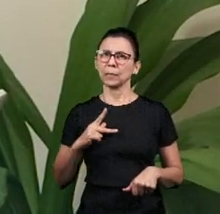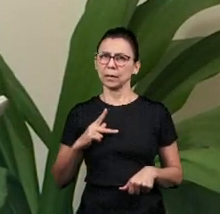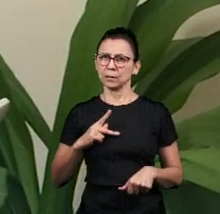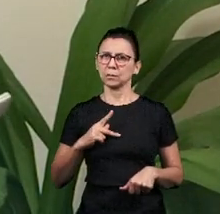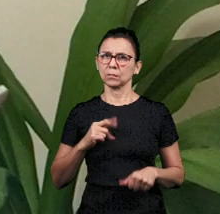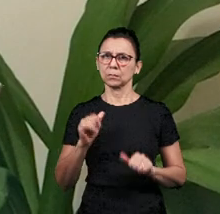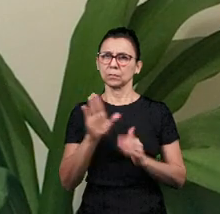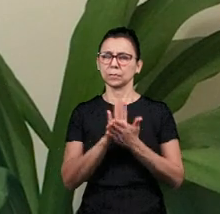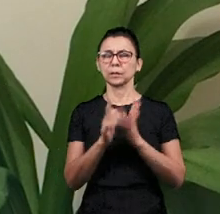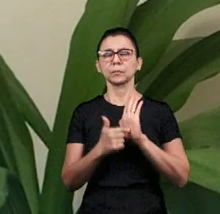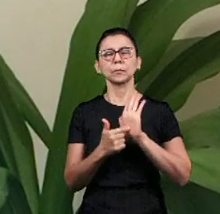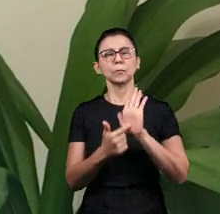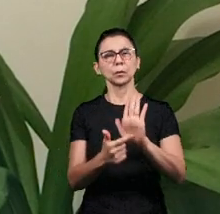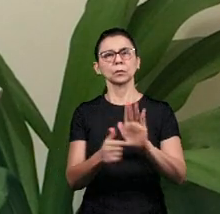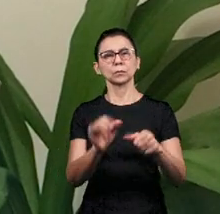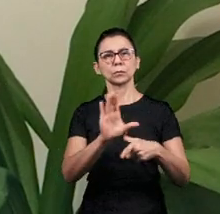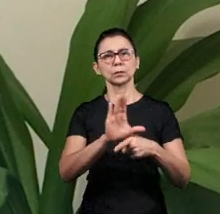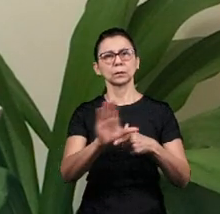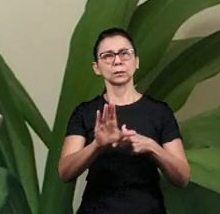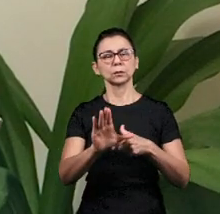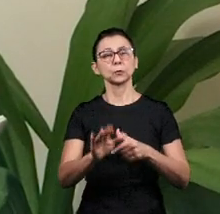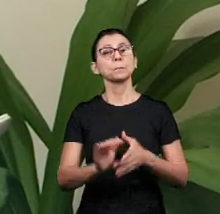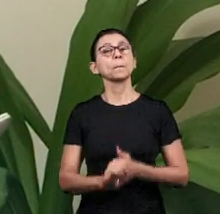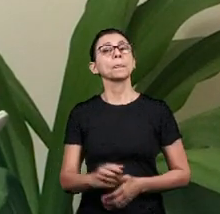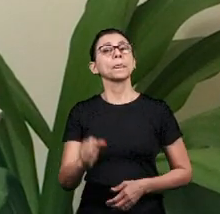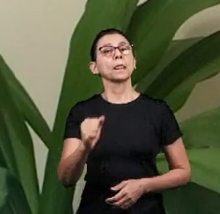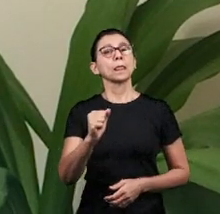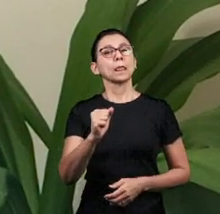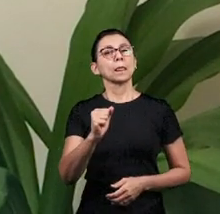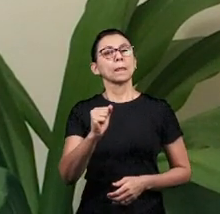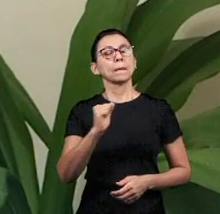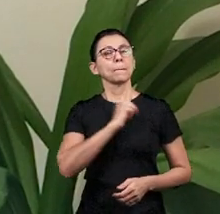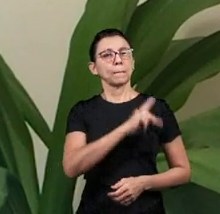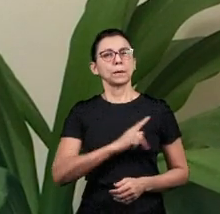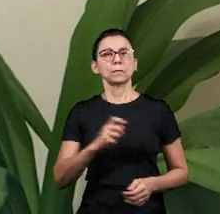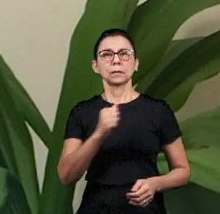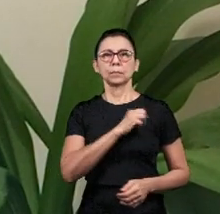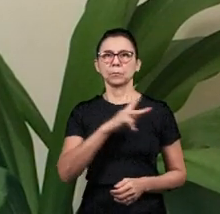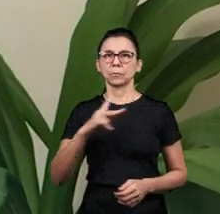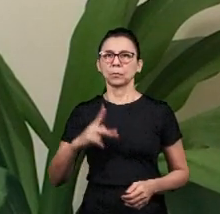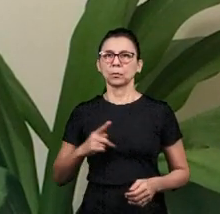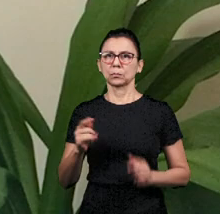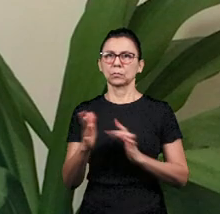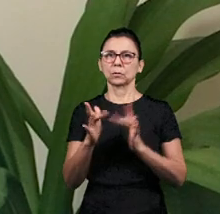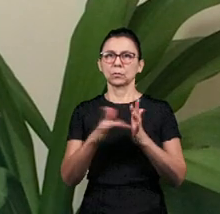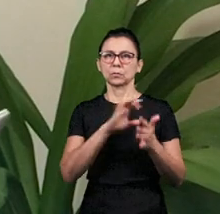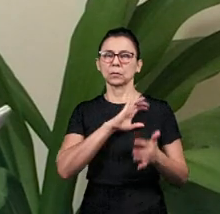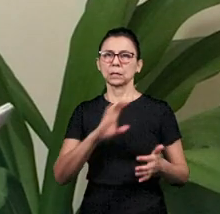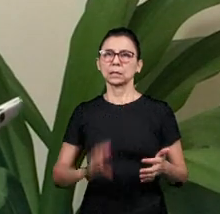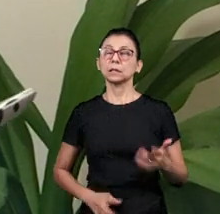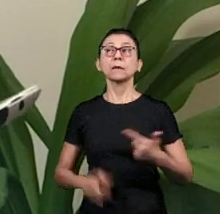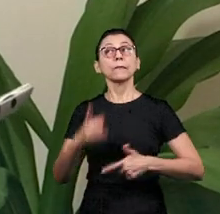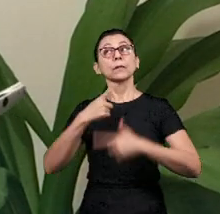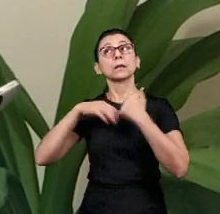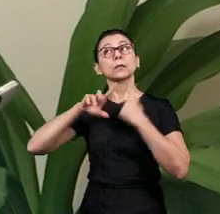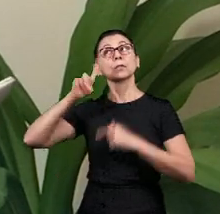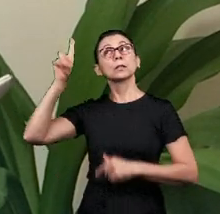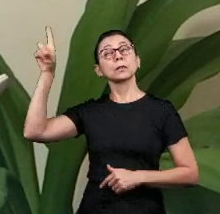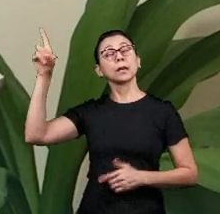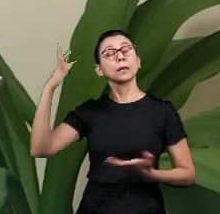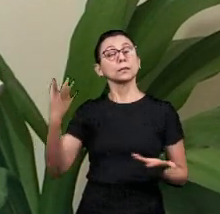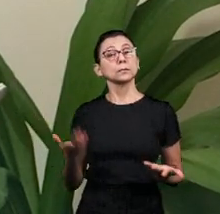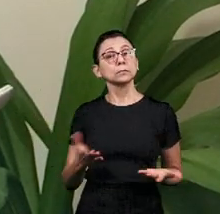1, verset 1. Paul, apôtre de Jésus-Christ, par la volonté de Dieu. Timothée, par exemple, était